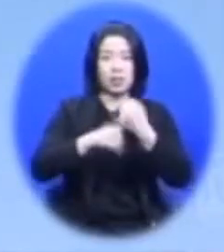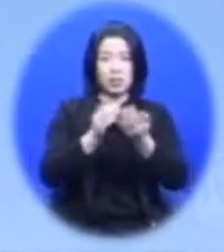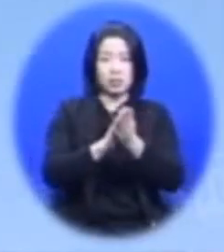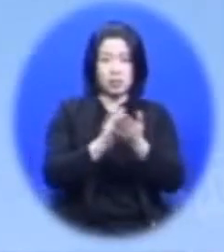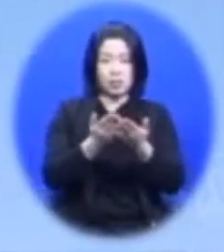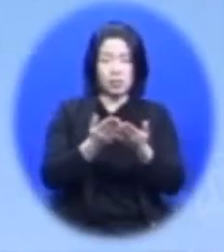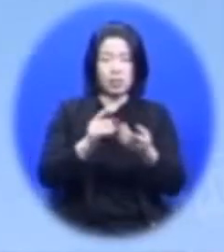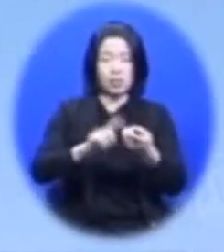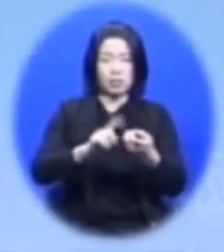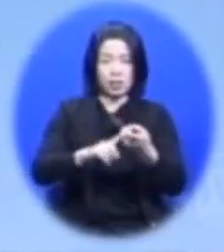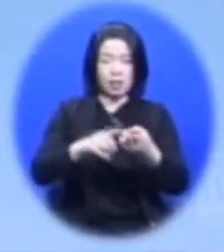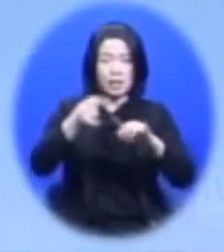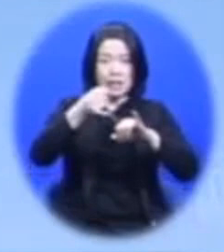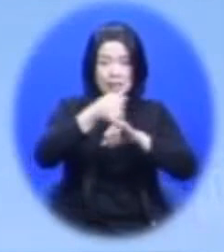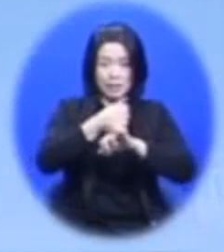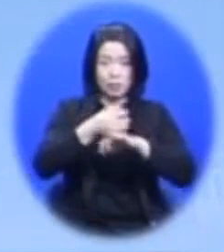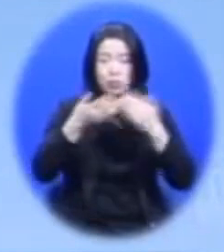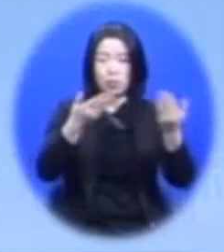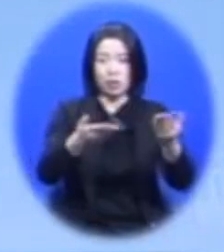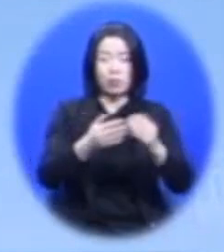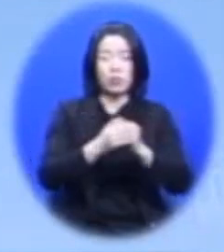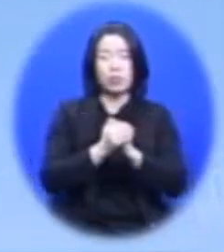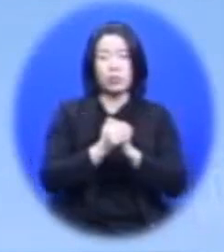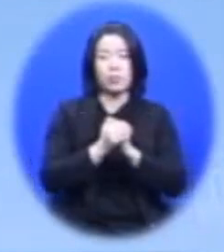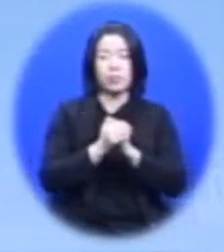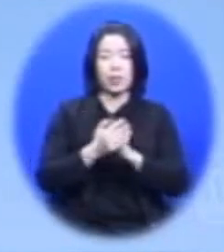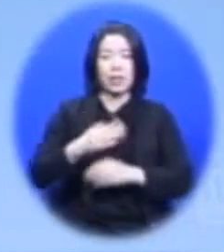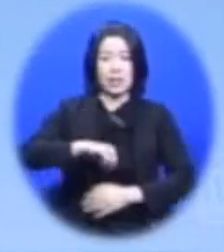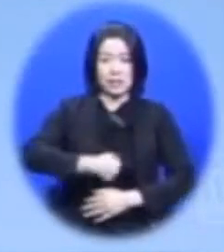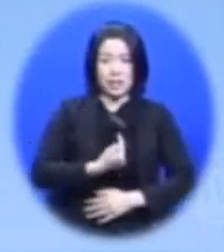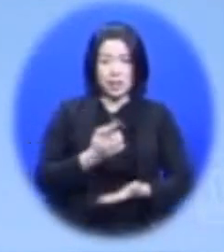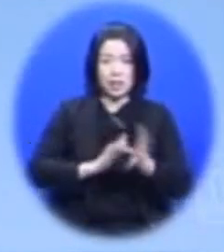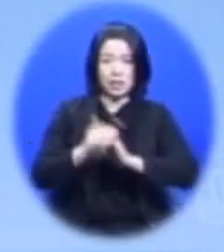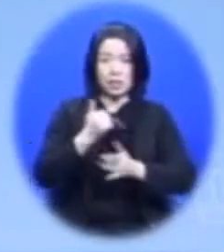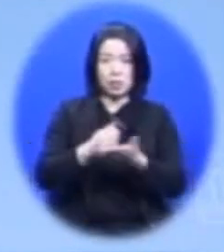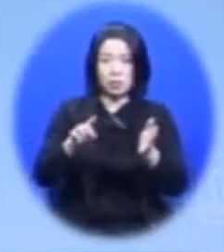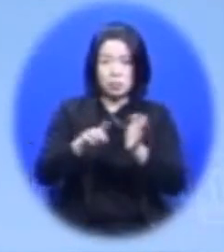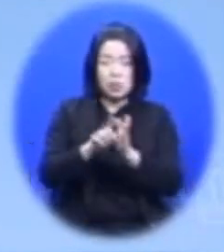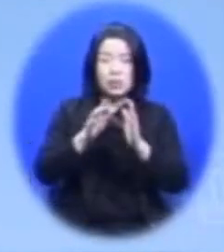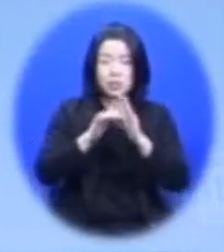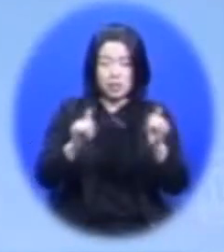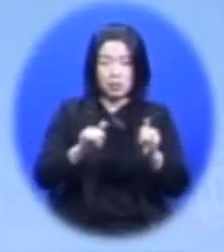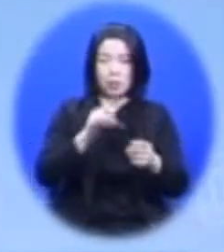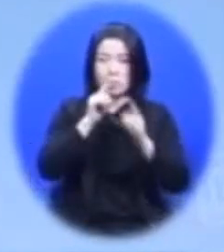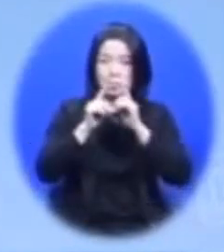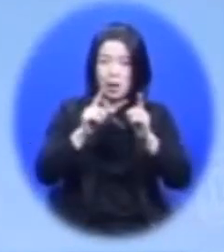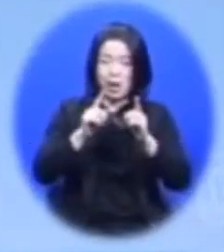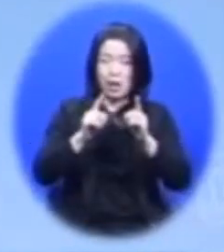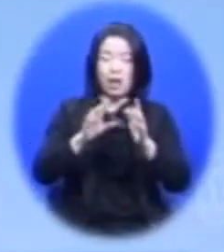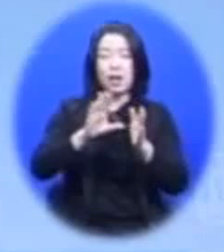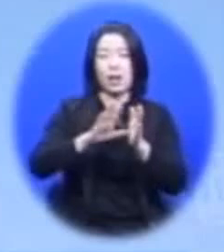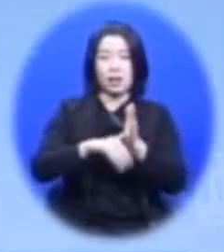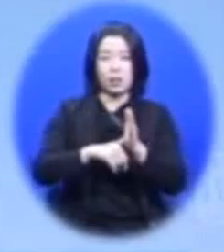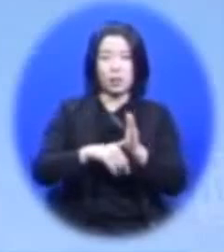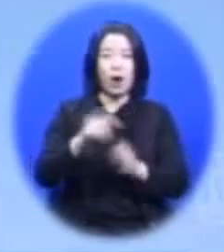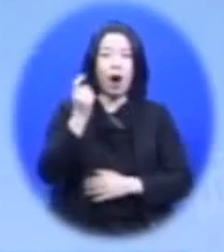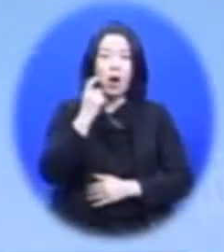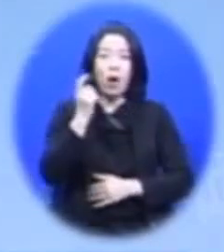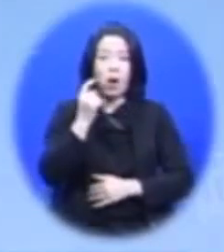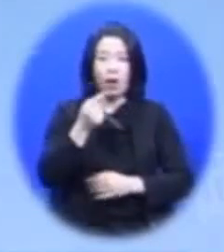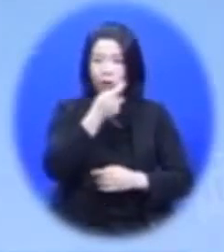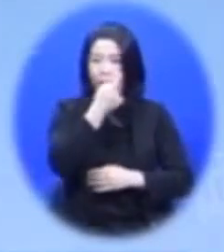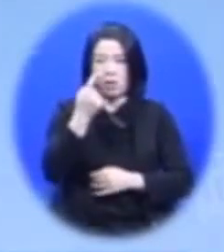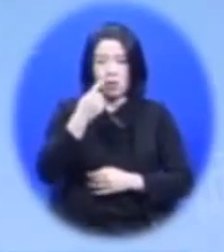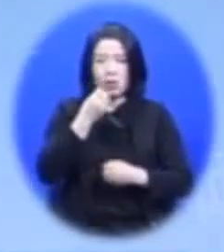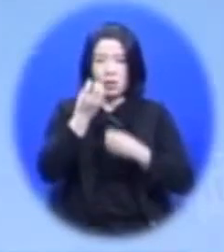성경에 약속을 하고 자기가 예수 믿는 사람이라고 하면서 거짓말로 증언하는 것을